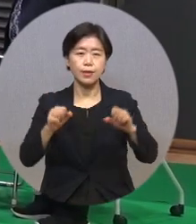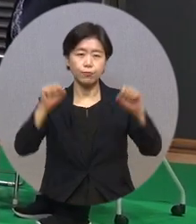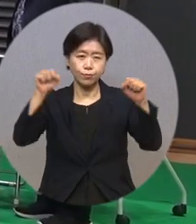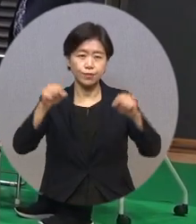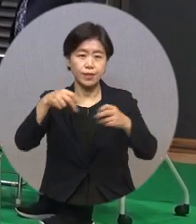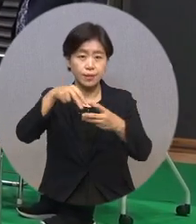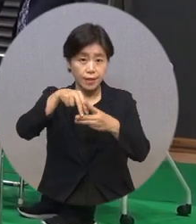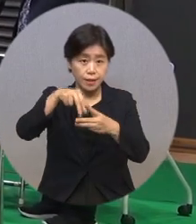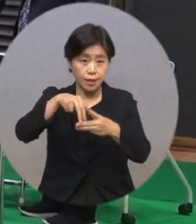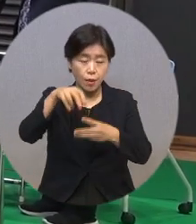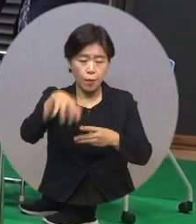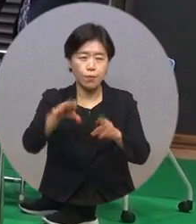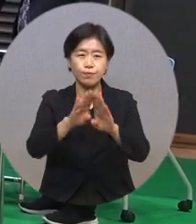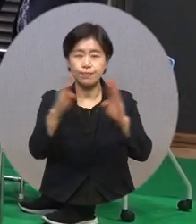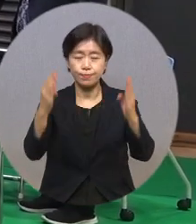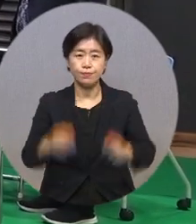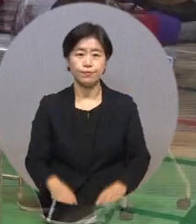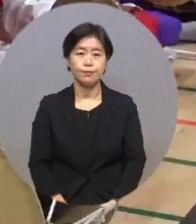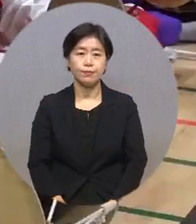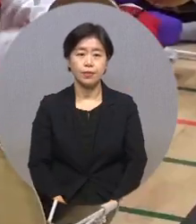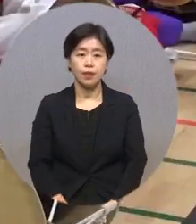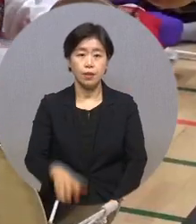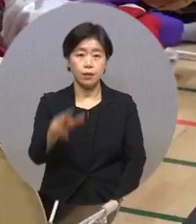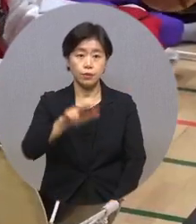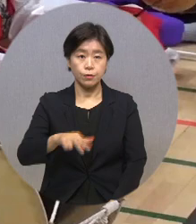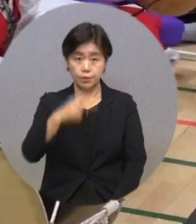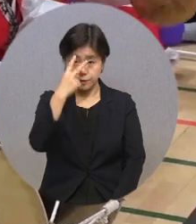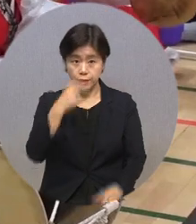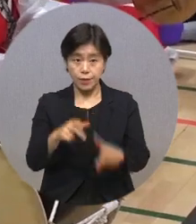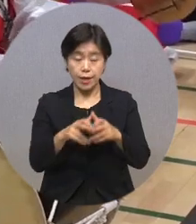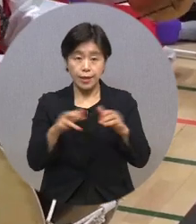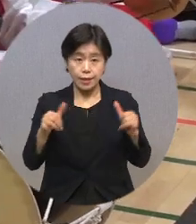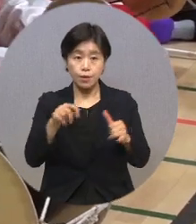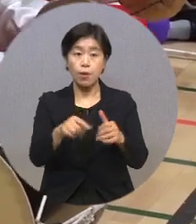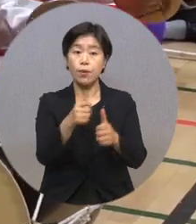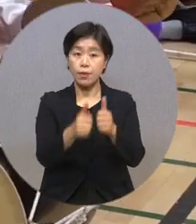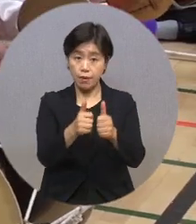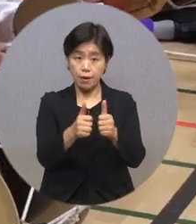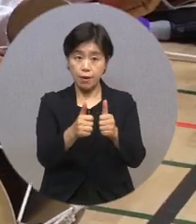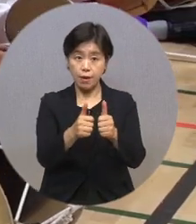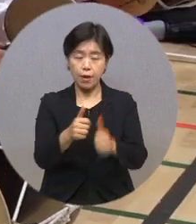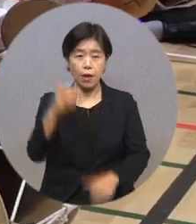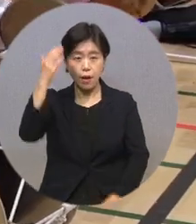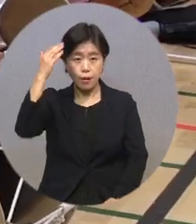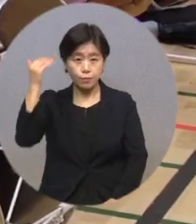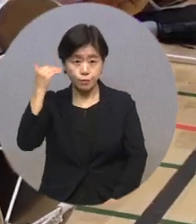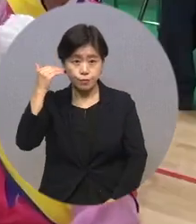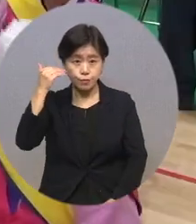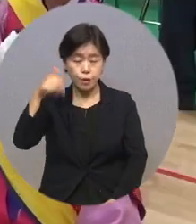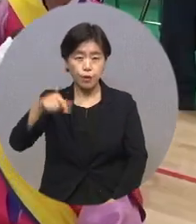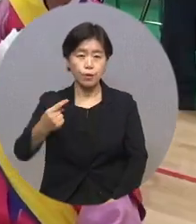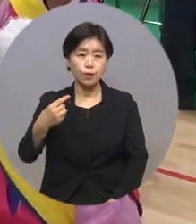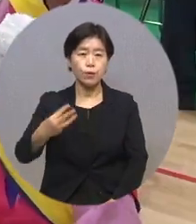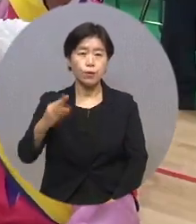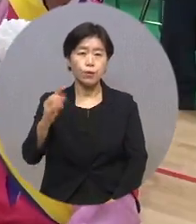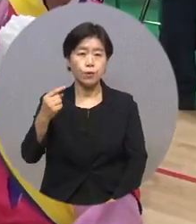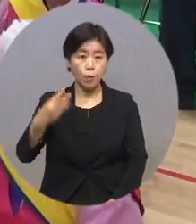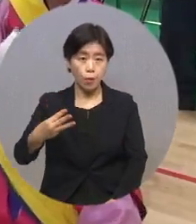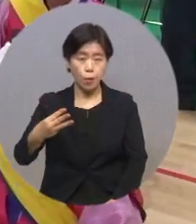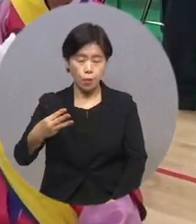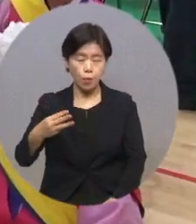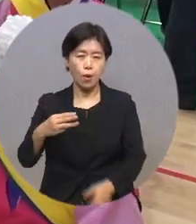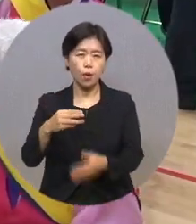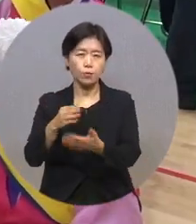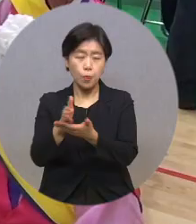진행됐습니다. 충청남도지사배 전국 시각장애인 골볼 선수권 대회는 우리나라 골볼 종목 발전 및 신인